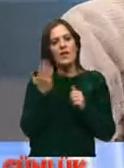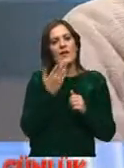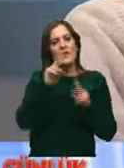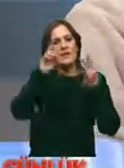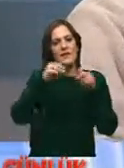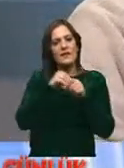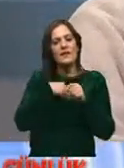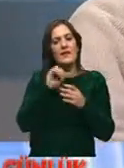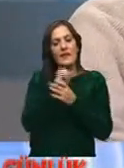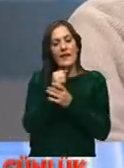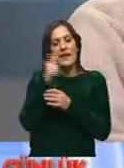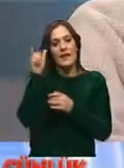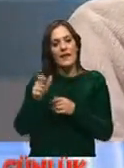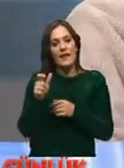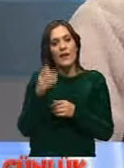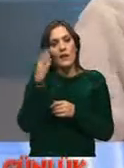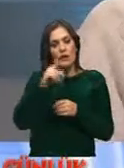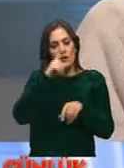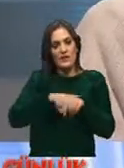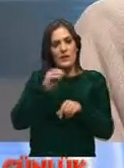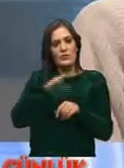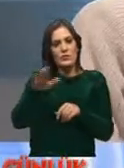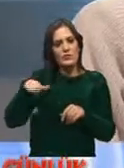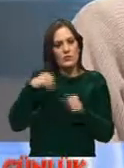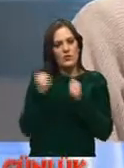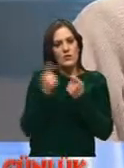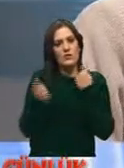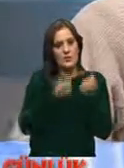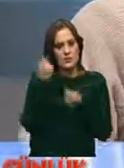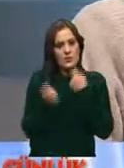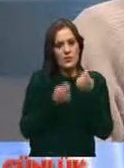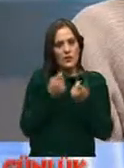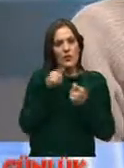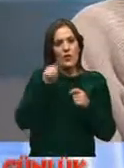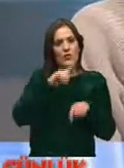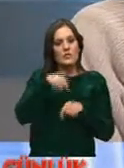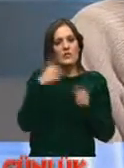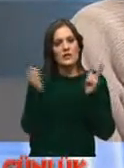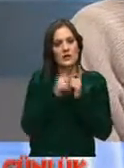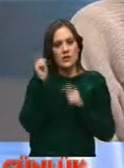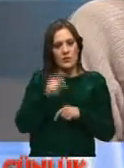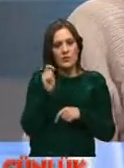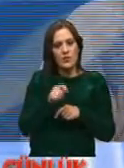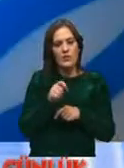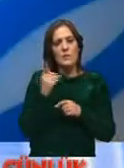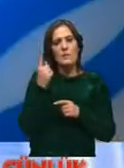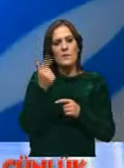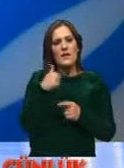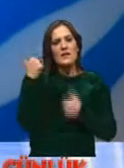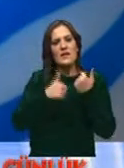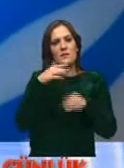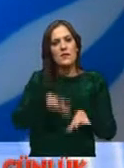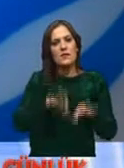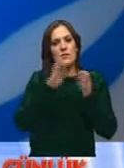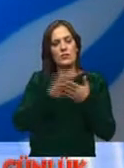tırnak içerisinde yeteneğine olduğuna inandıkları insanlarla çalışmakla o süreyi kısaltıyorlar. Çünkü biraz bir yarışmalara